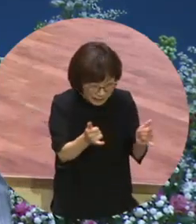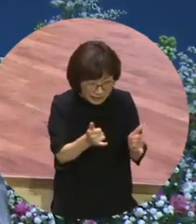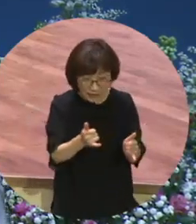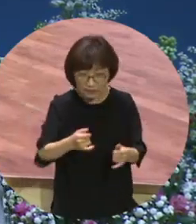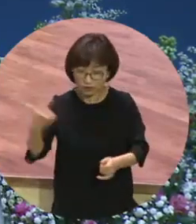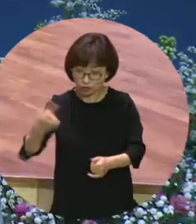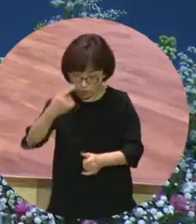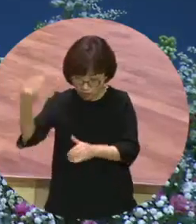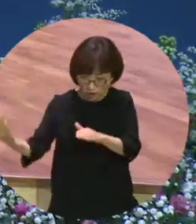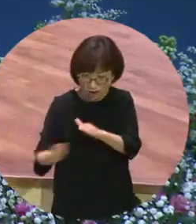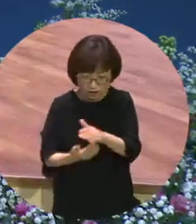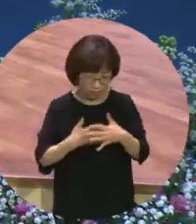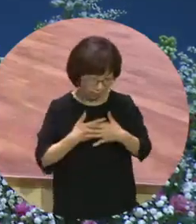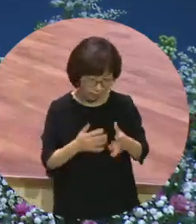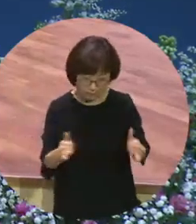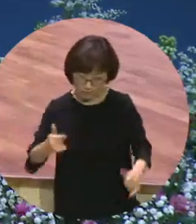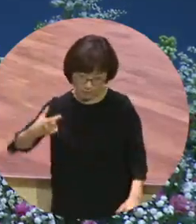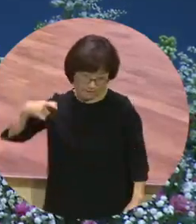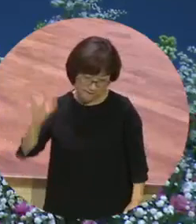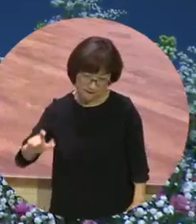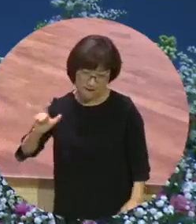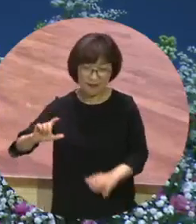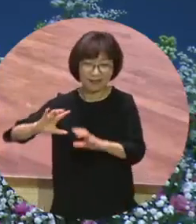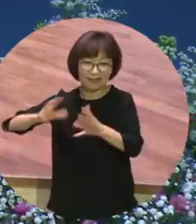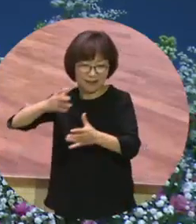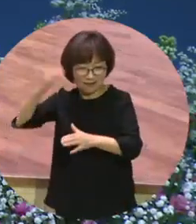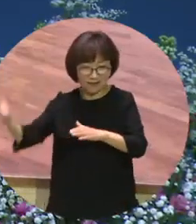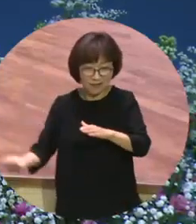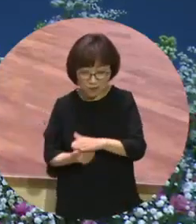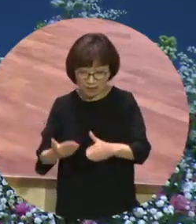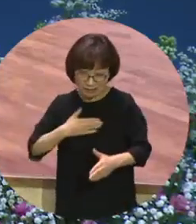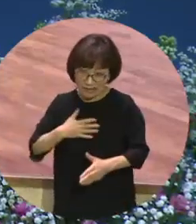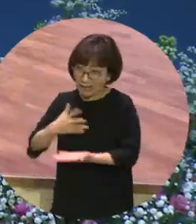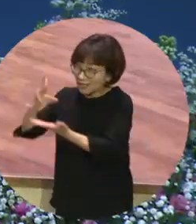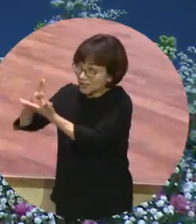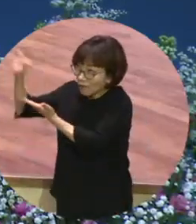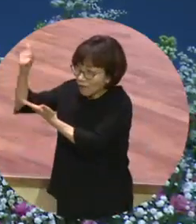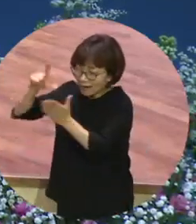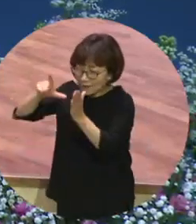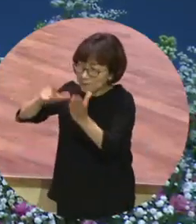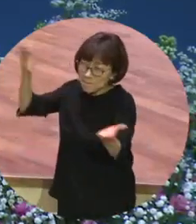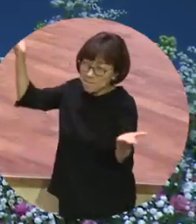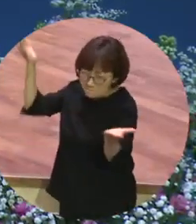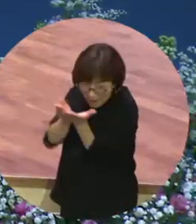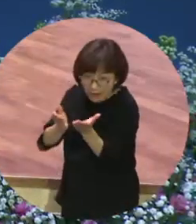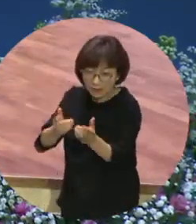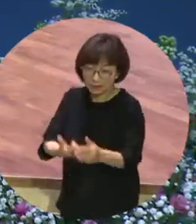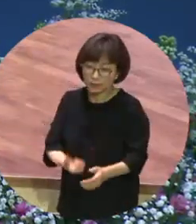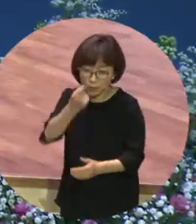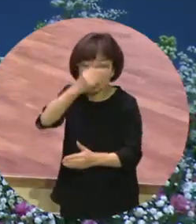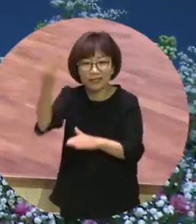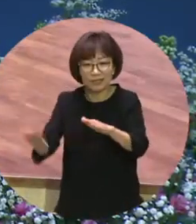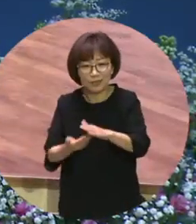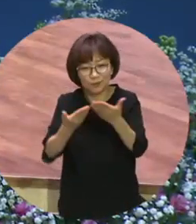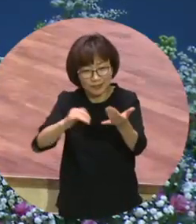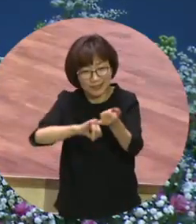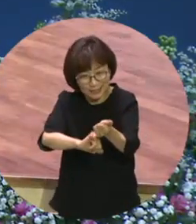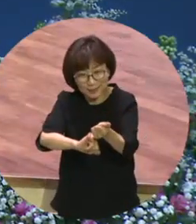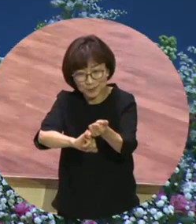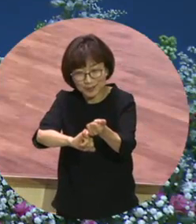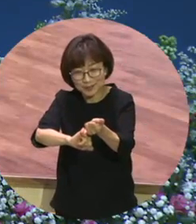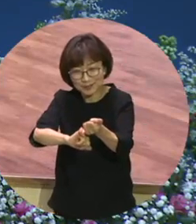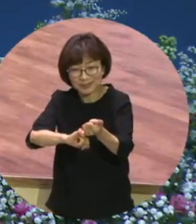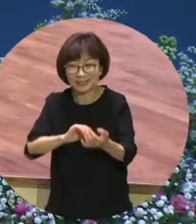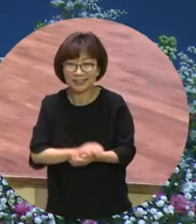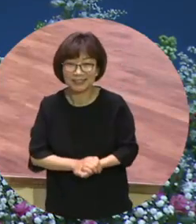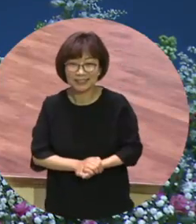그 약한 자가 강구리가 나 여호와가 때가 되면 속히 이르리라. 그게 예언교회예요.